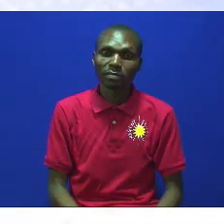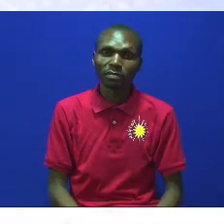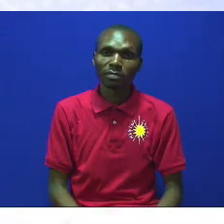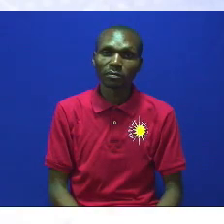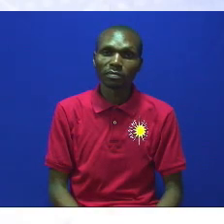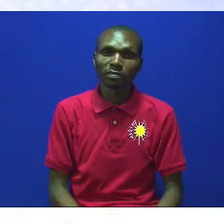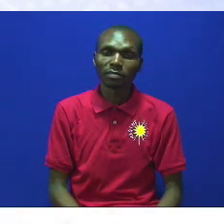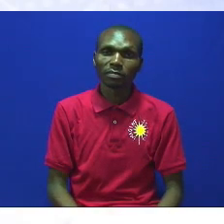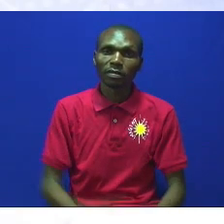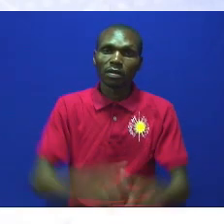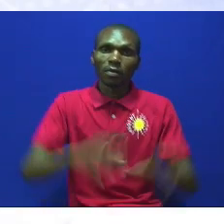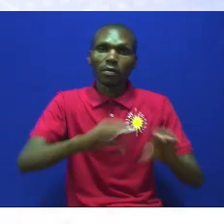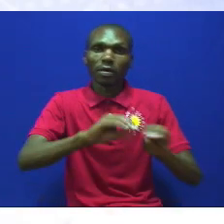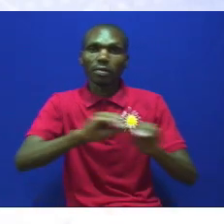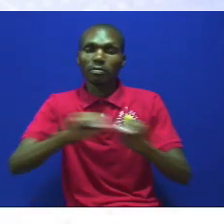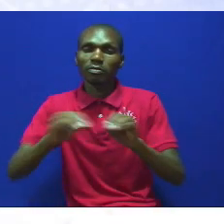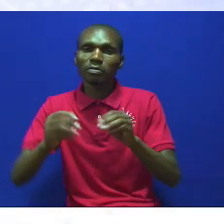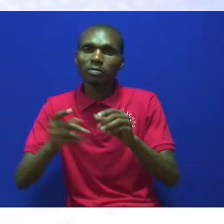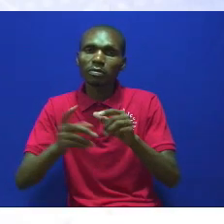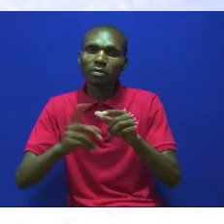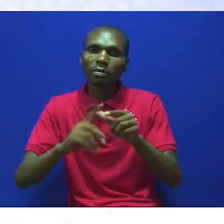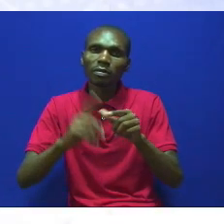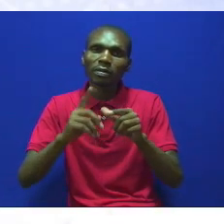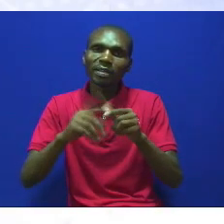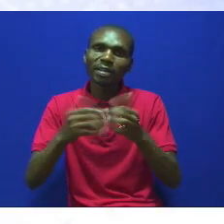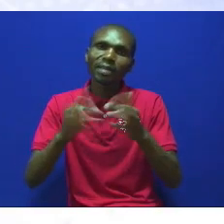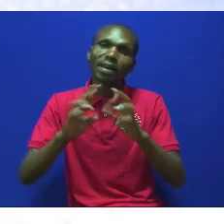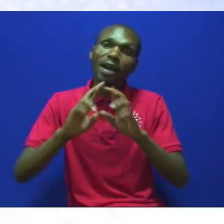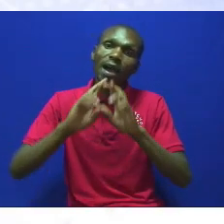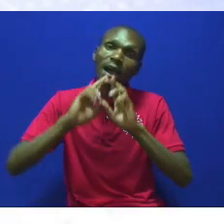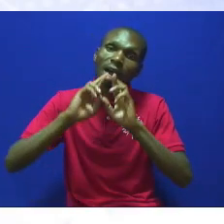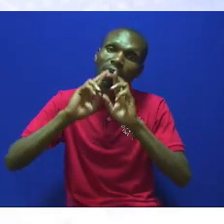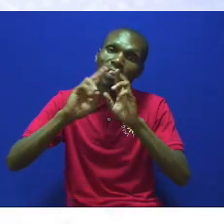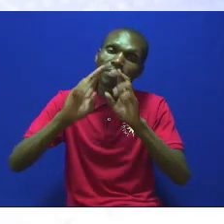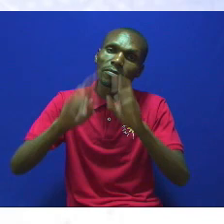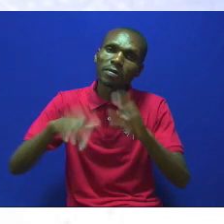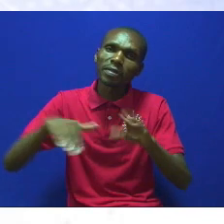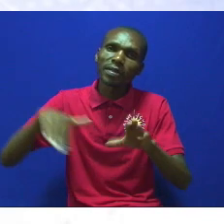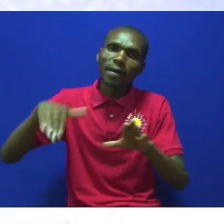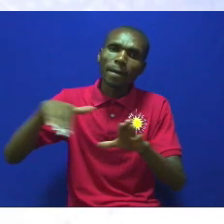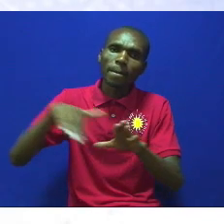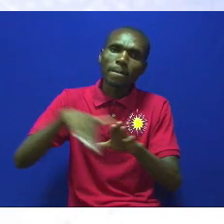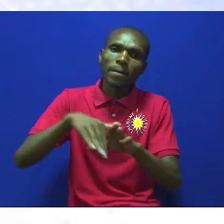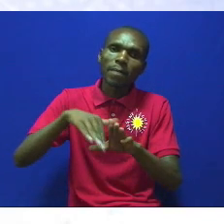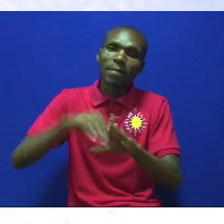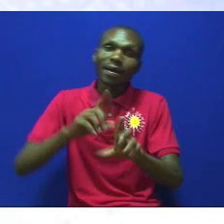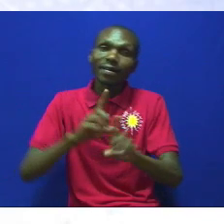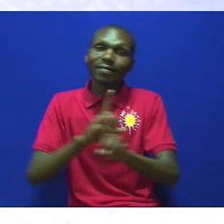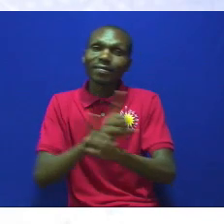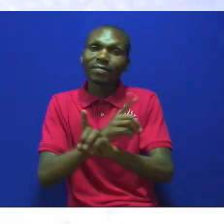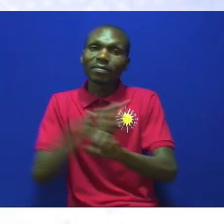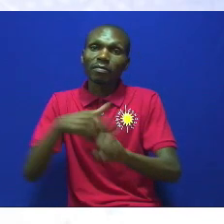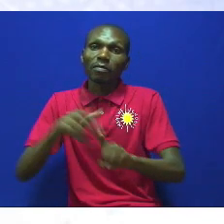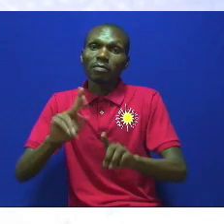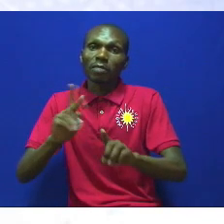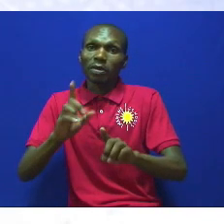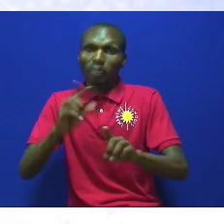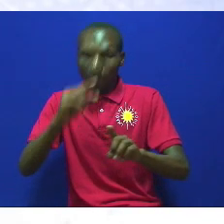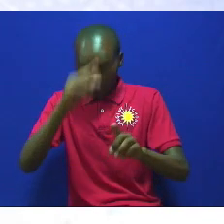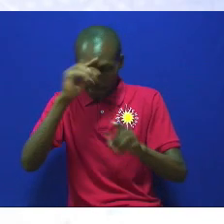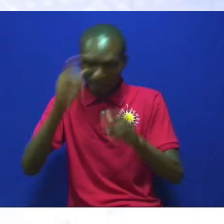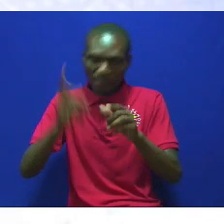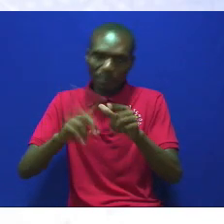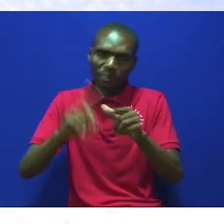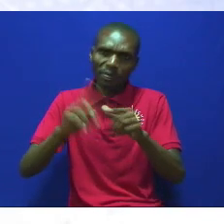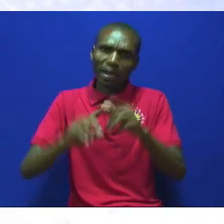na ayo na gosika mtu wa soro watirundu mwanchumulie ni gongo kumanyuna. Habarai aokuru asia serikali ya Kenya Kwanza, litukulia lirao ni gobaba gokole